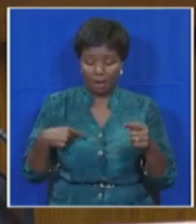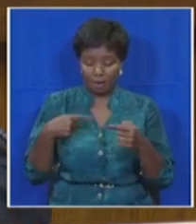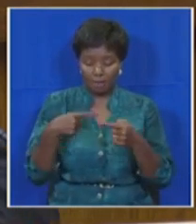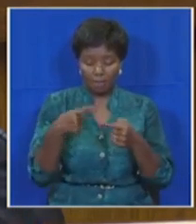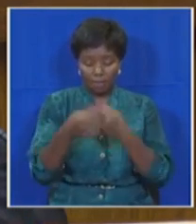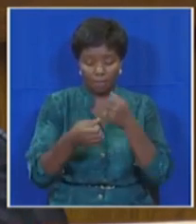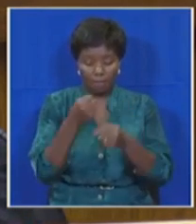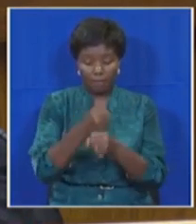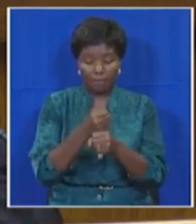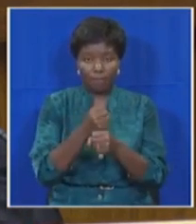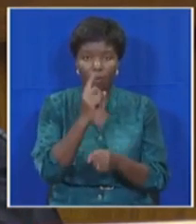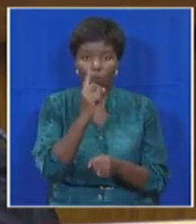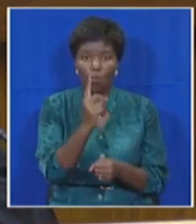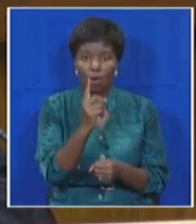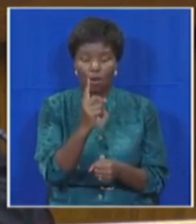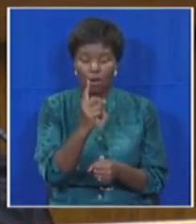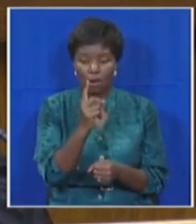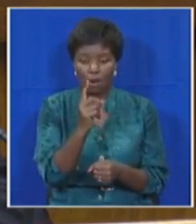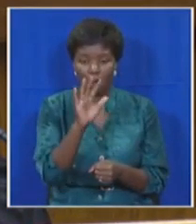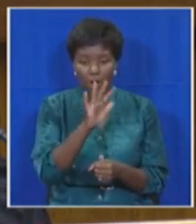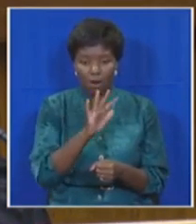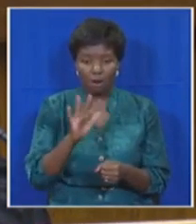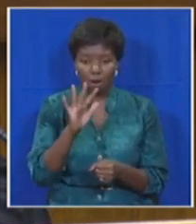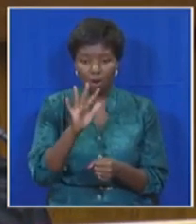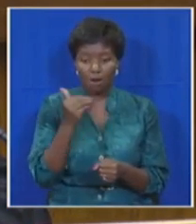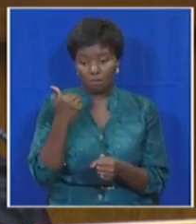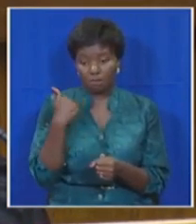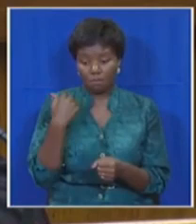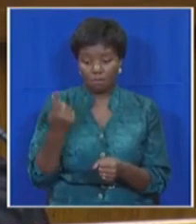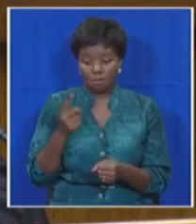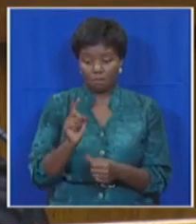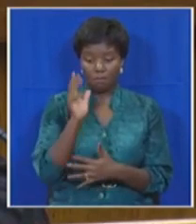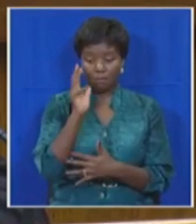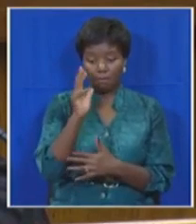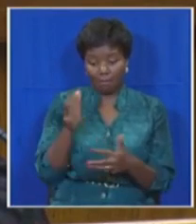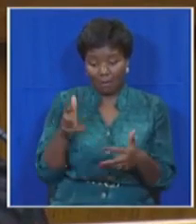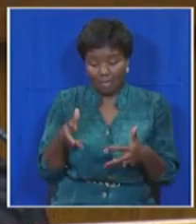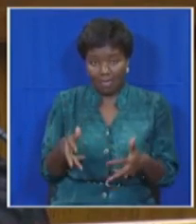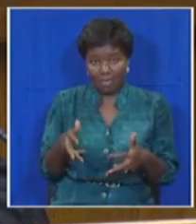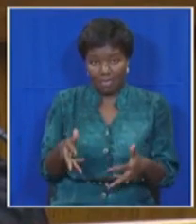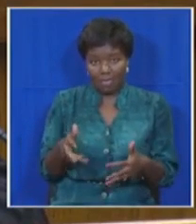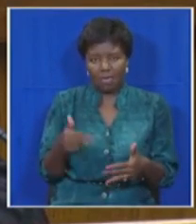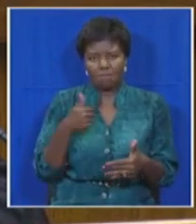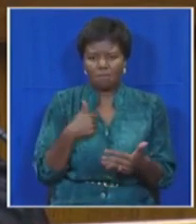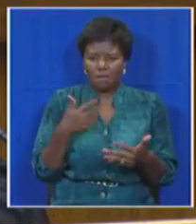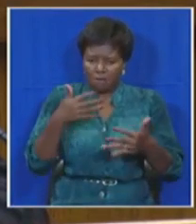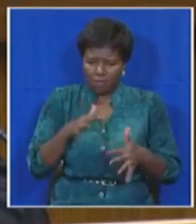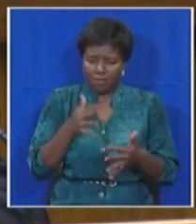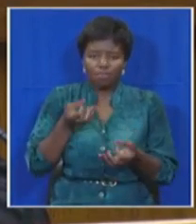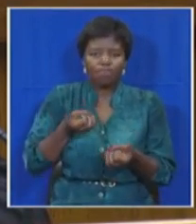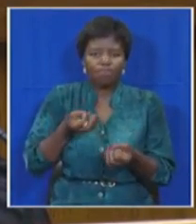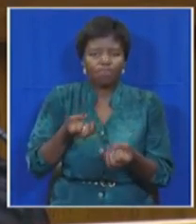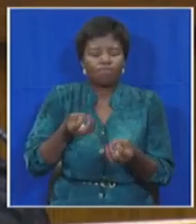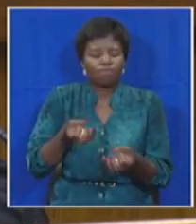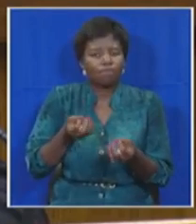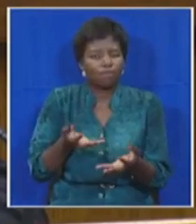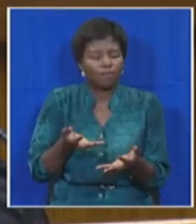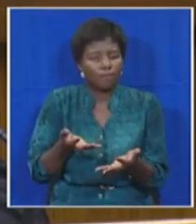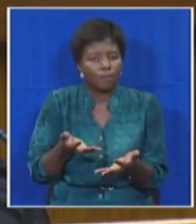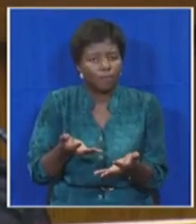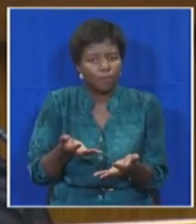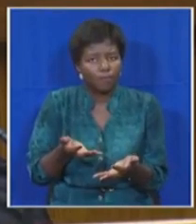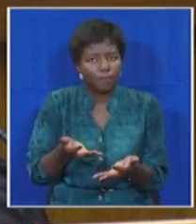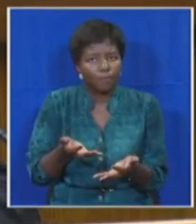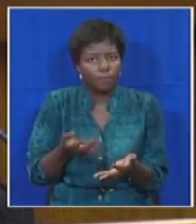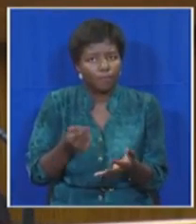vandat ek hier gestaan het en vertel het van die blou bokkie, sy gal en die ANC se leuns.